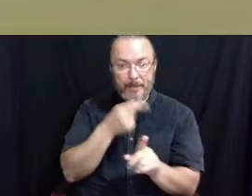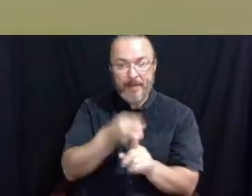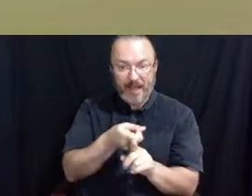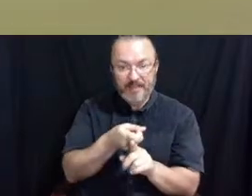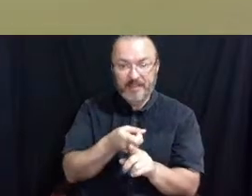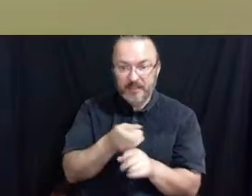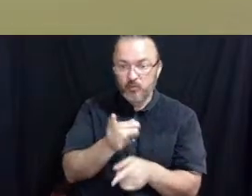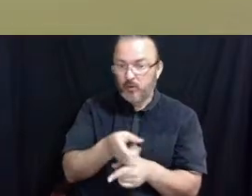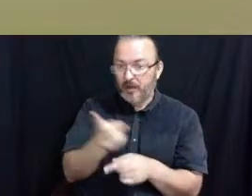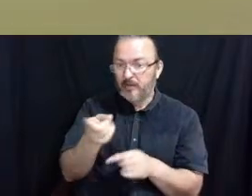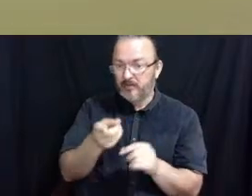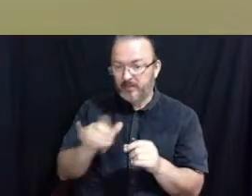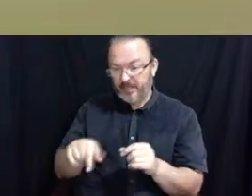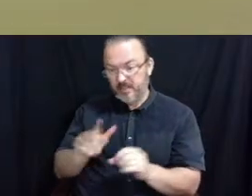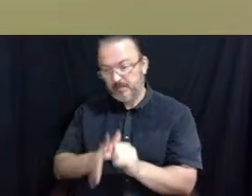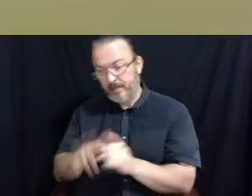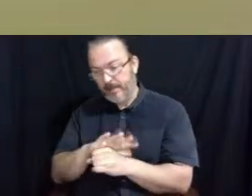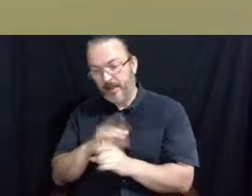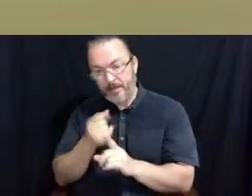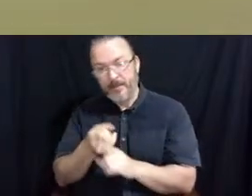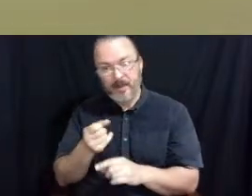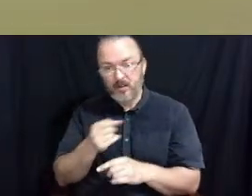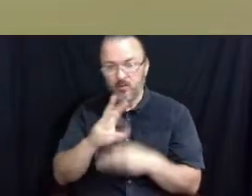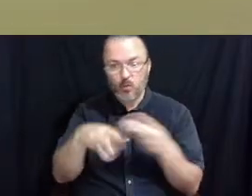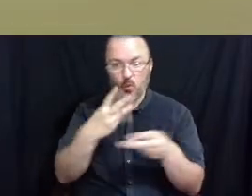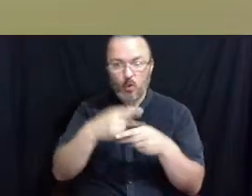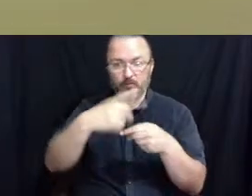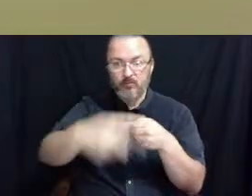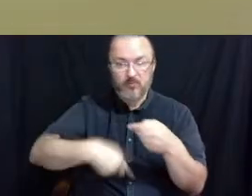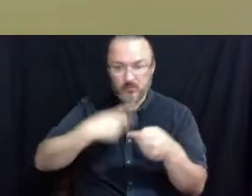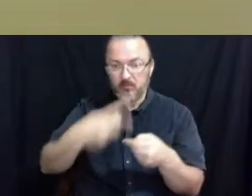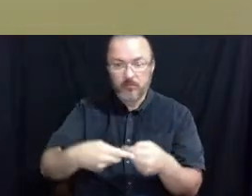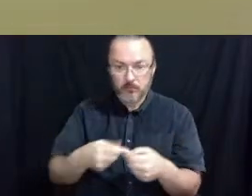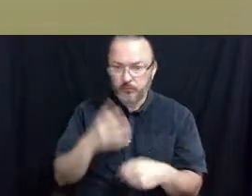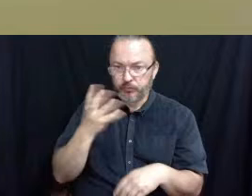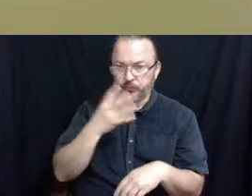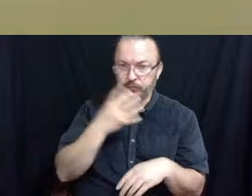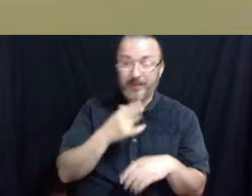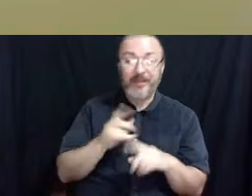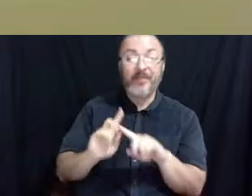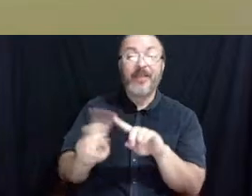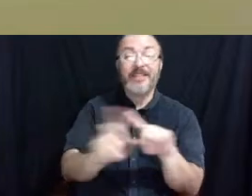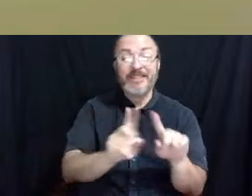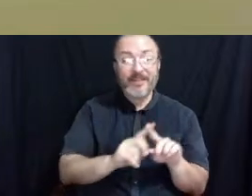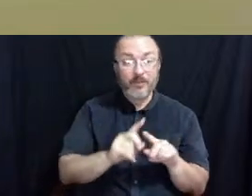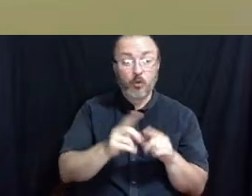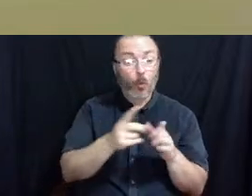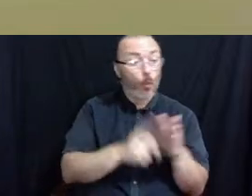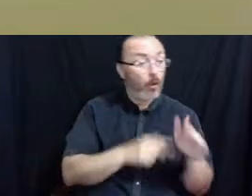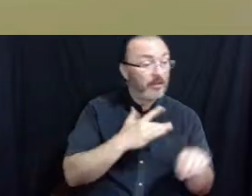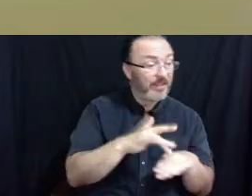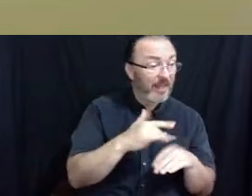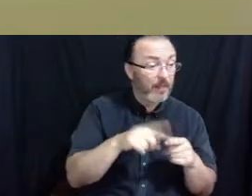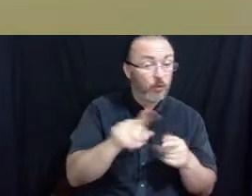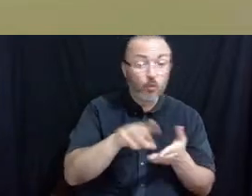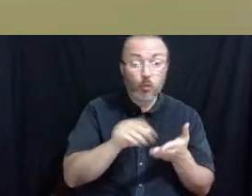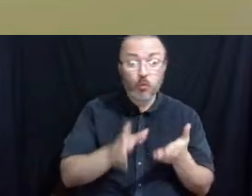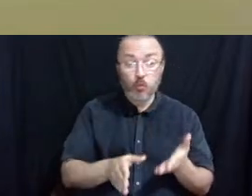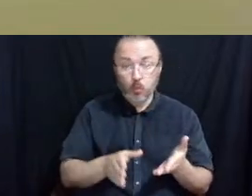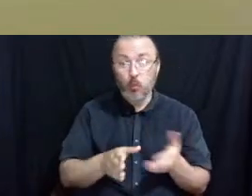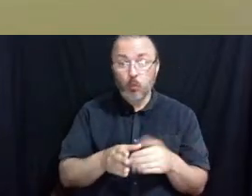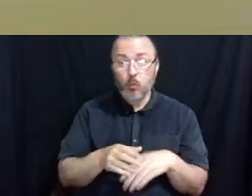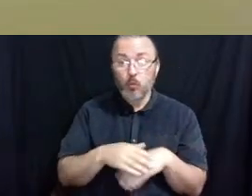les pays qui ont été touchés par la pandémie. Et il faut voir quelles sont les ressources disponibles pour